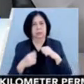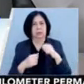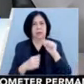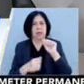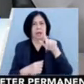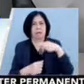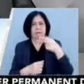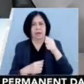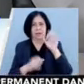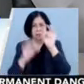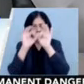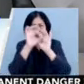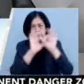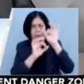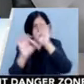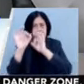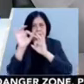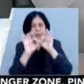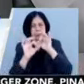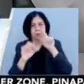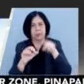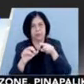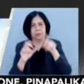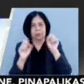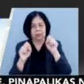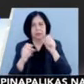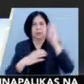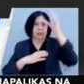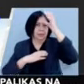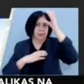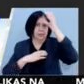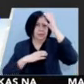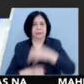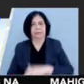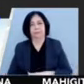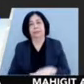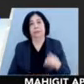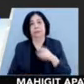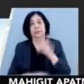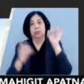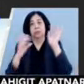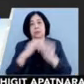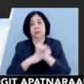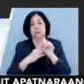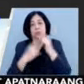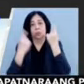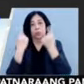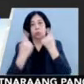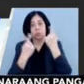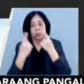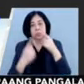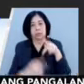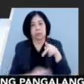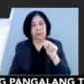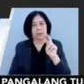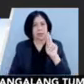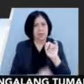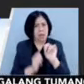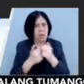is a potential route for cancer. Bukod sa peligro, ikinabahala ng PNRI kung paano ito nailusot ng